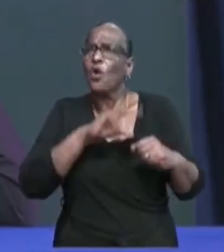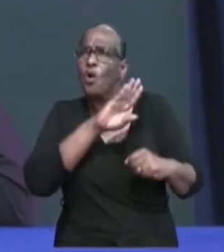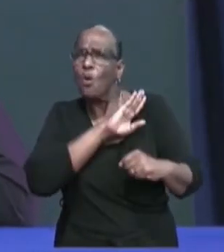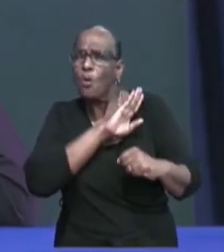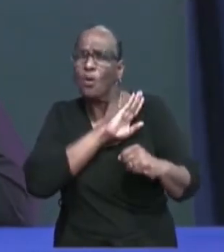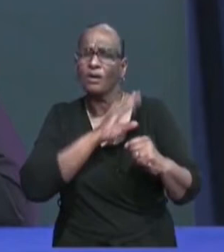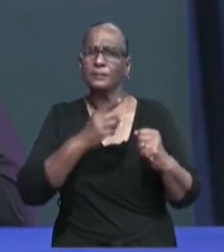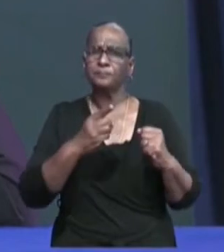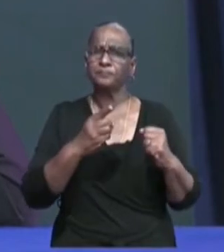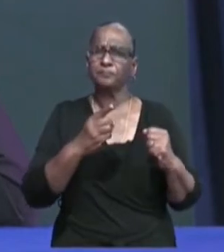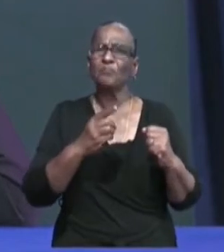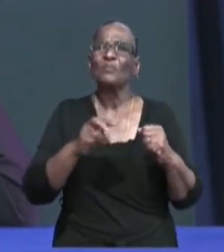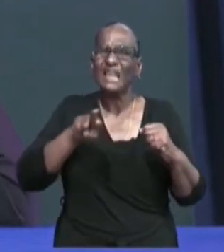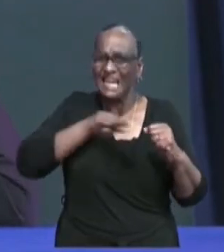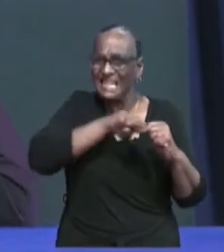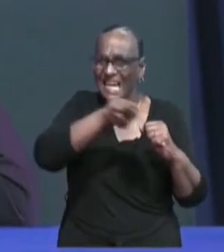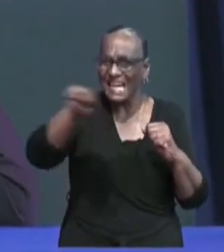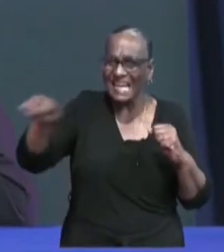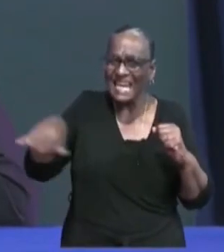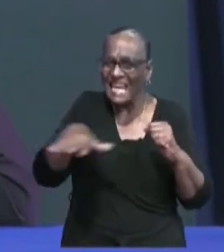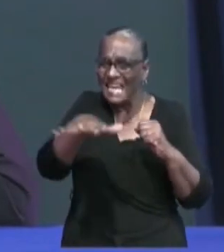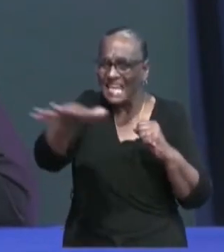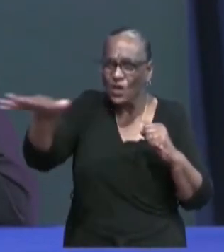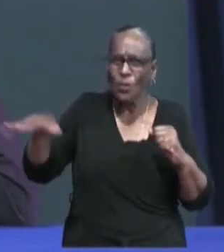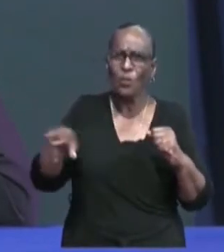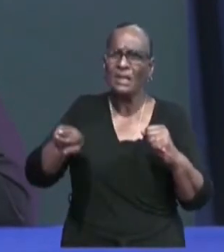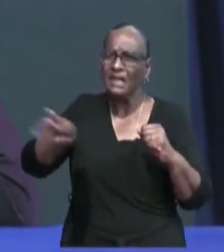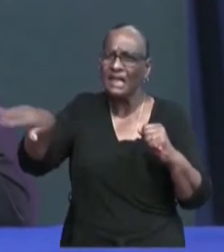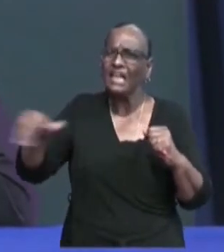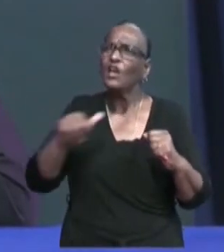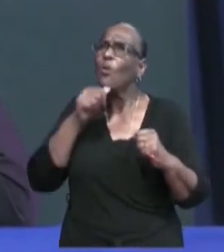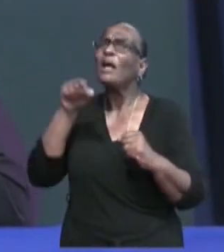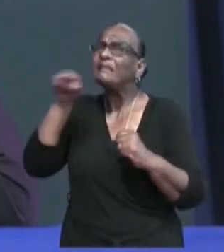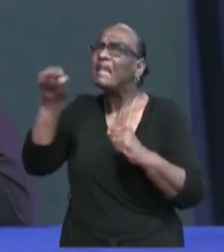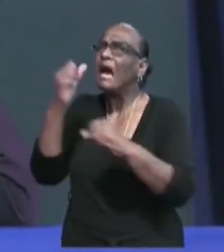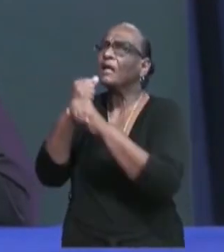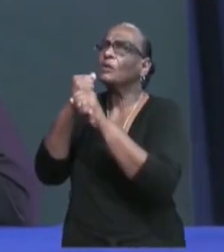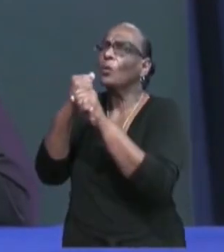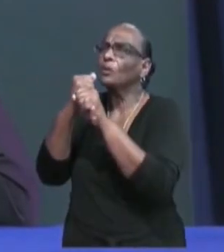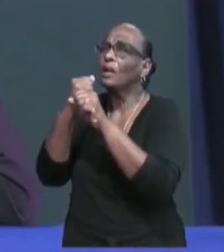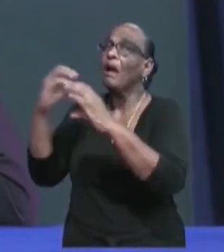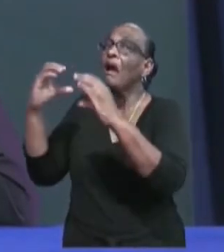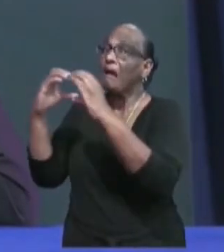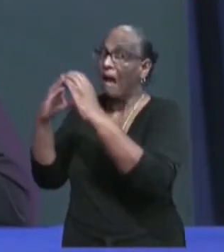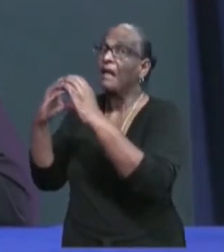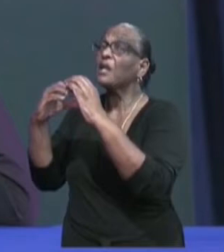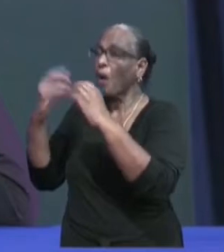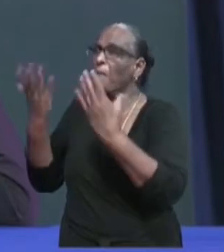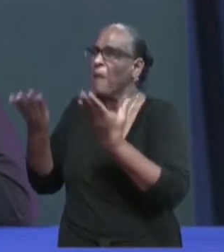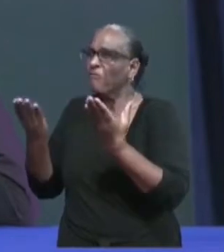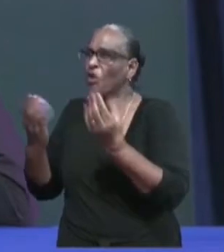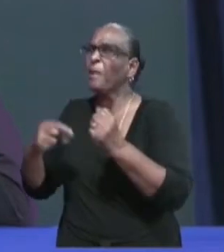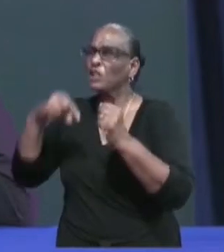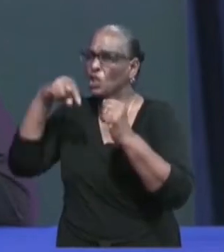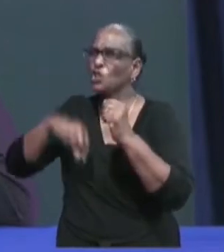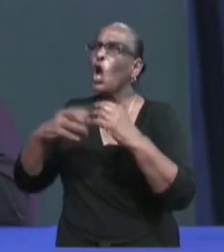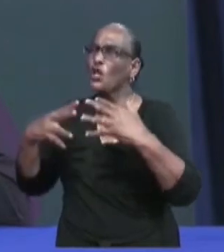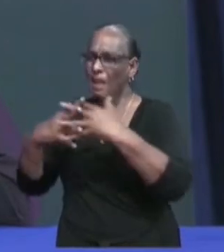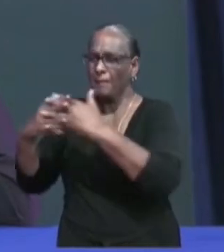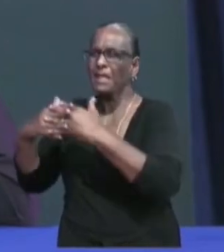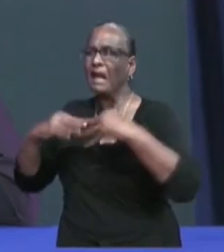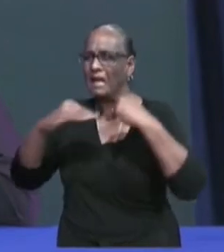hebben wij ook in de regio gekeken wat er in de regio wordt gedaan. En vele van de CARICOM, zowel Zuid-Amerikaanse